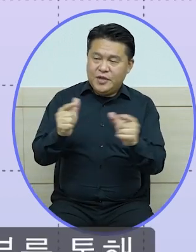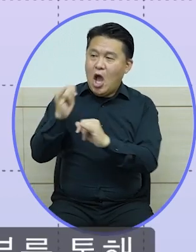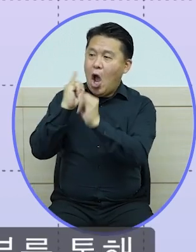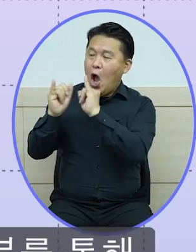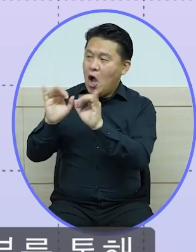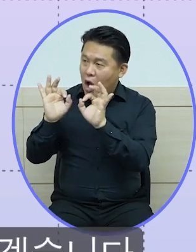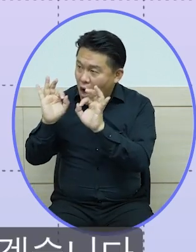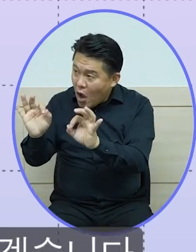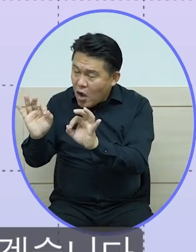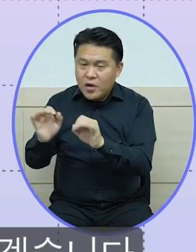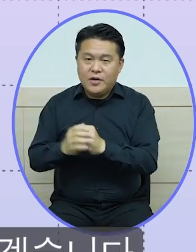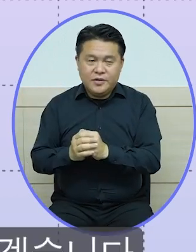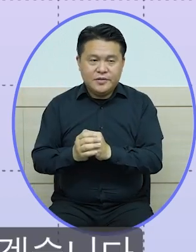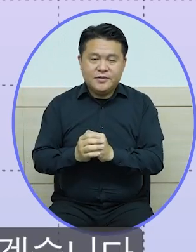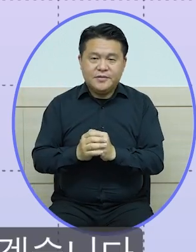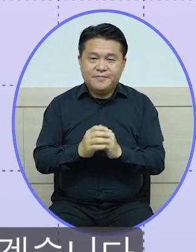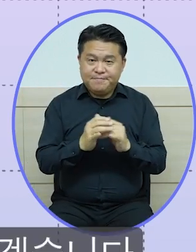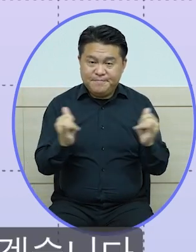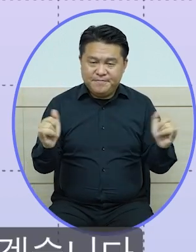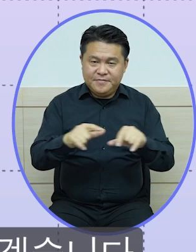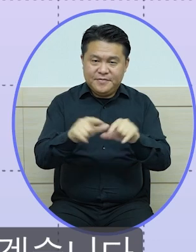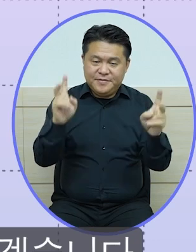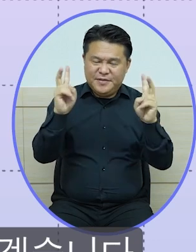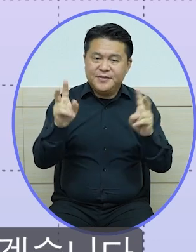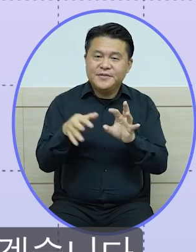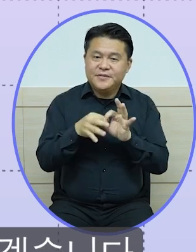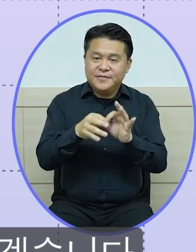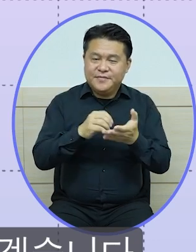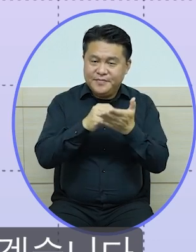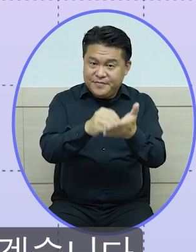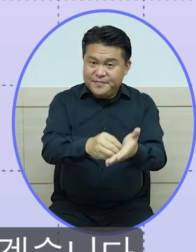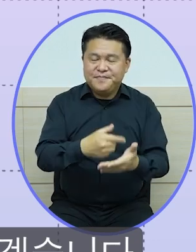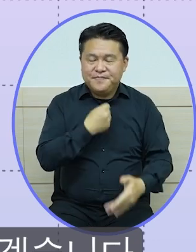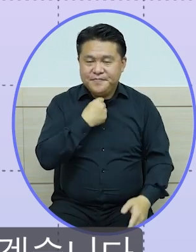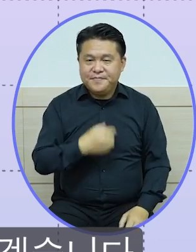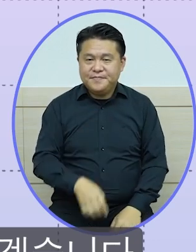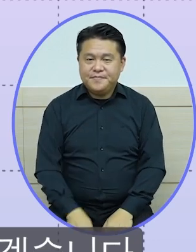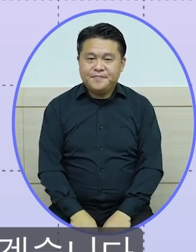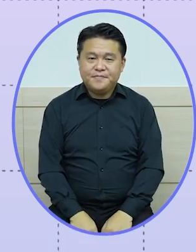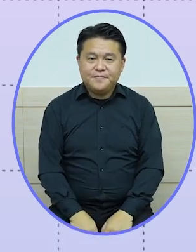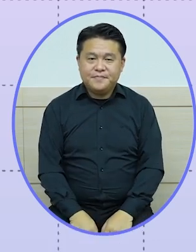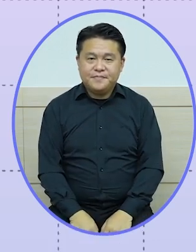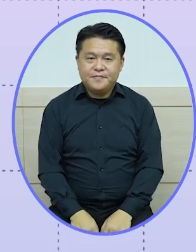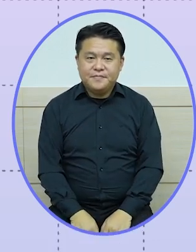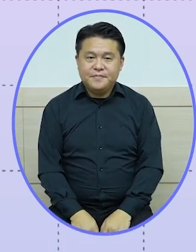인터뷰를 통해 보다 많은 분들이 일반 취업으로 연계되었으면 좋겠습니다.